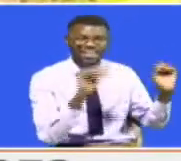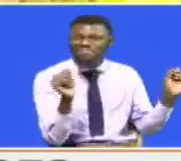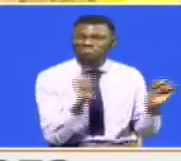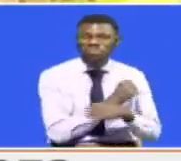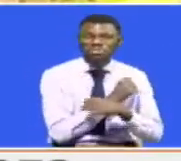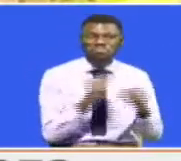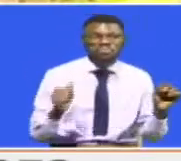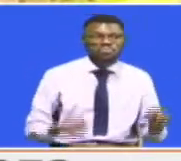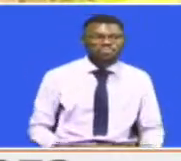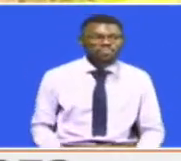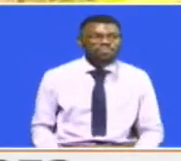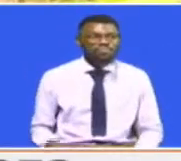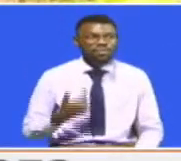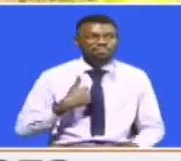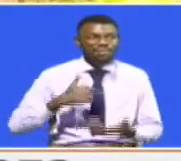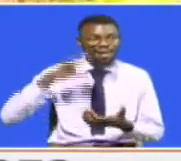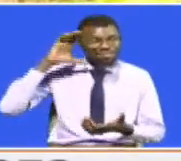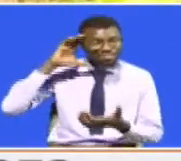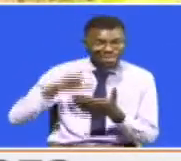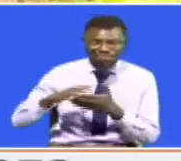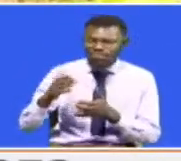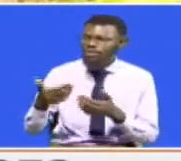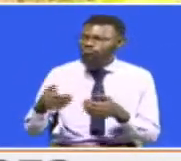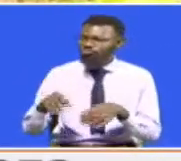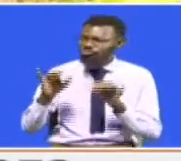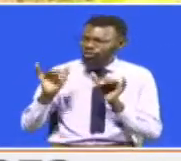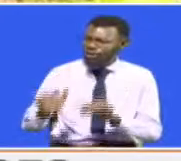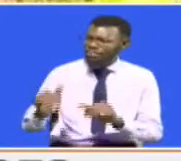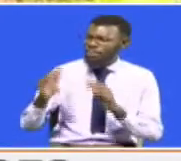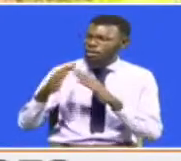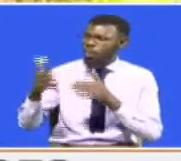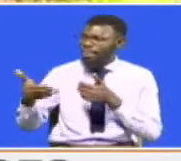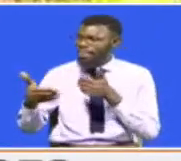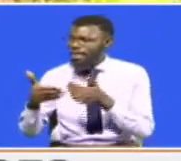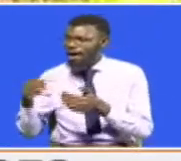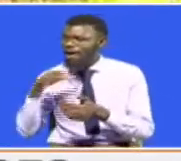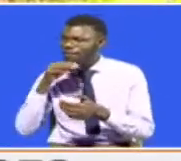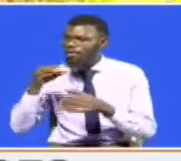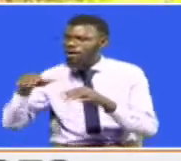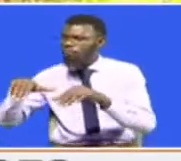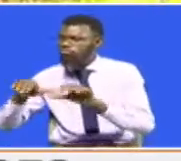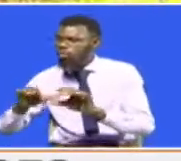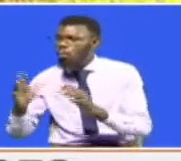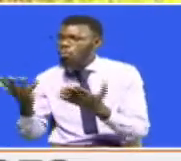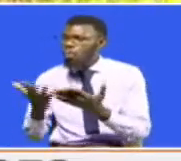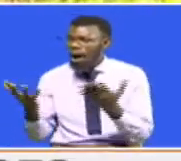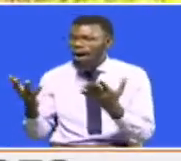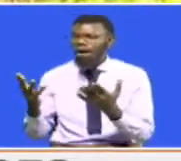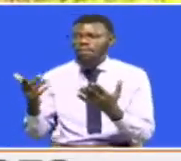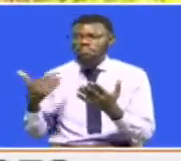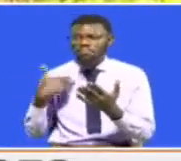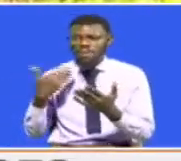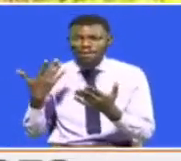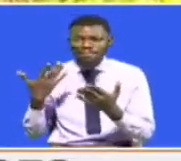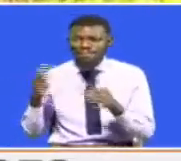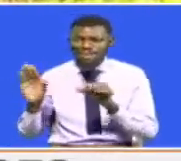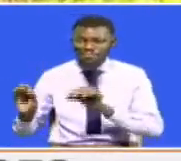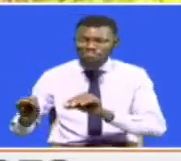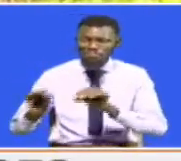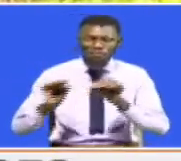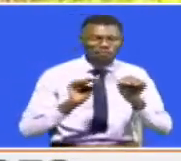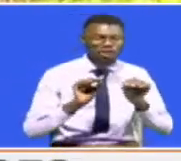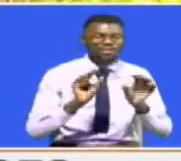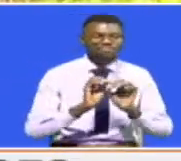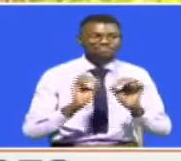tunaamini sana tukikaa kaburi ya baba yetu. Kwa hivyo hakuna mtu anaweza kutuhamisha. Hata ulete milioni hatuwezi kuhama. Tutakaa tu